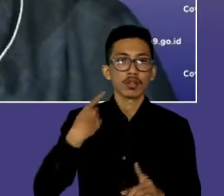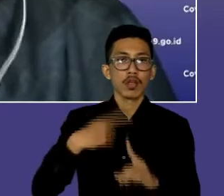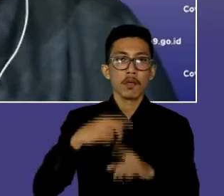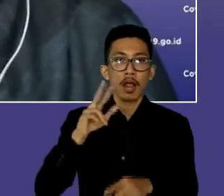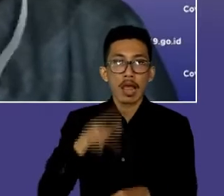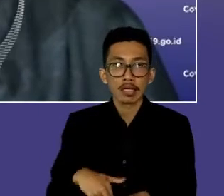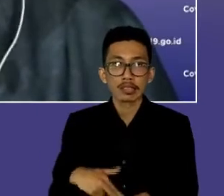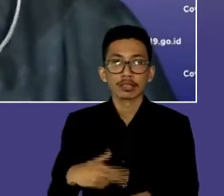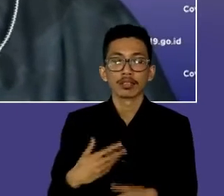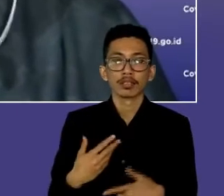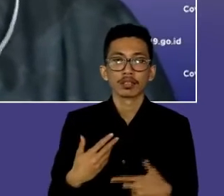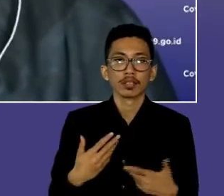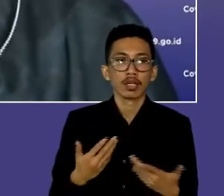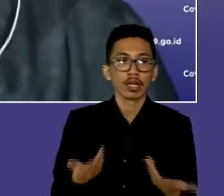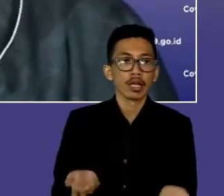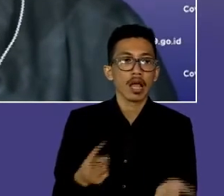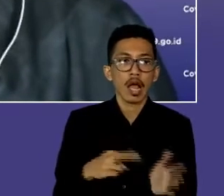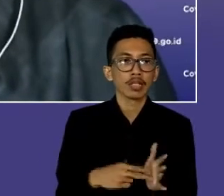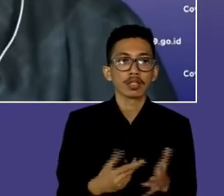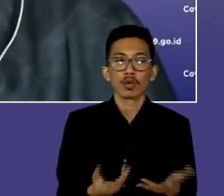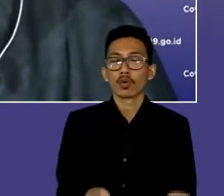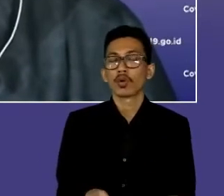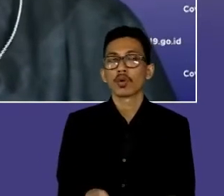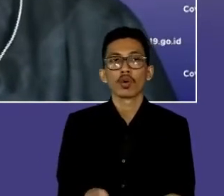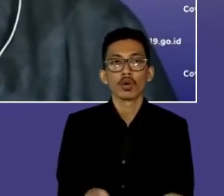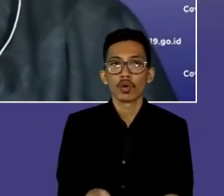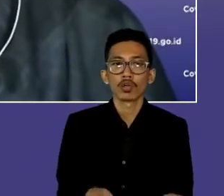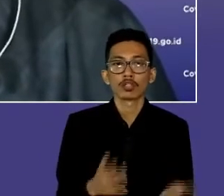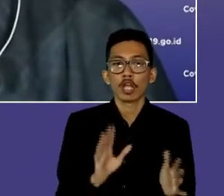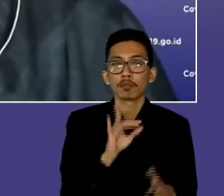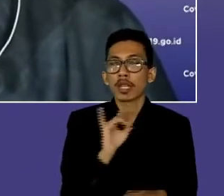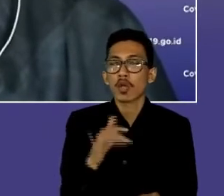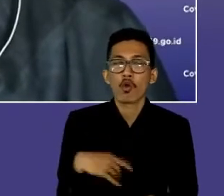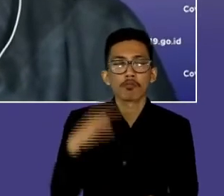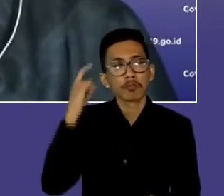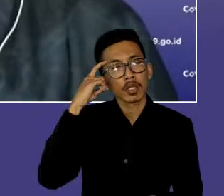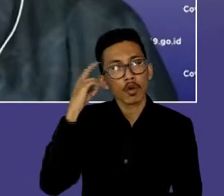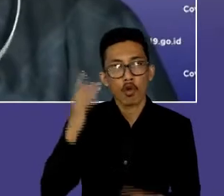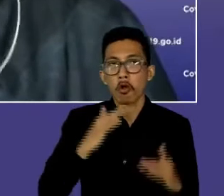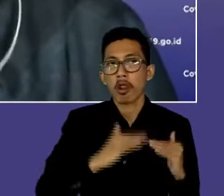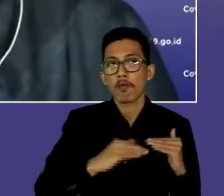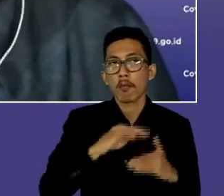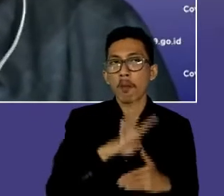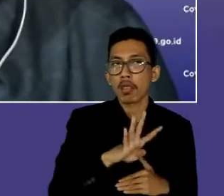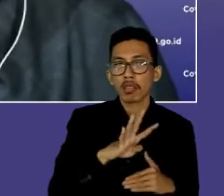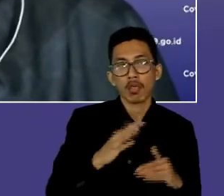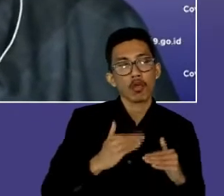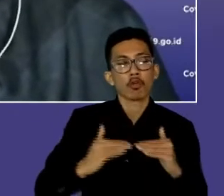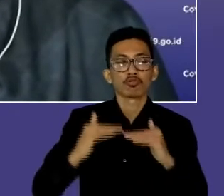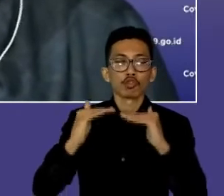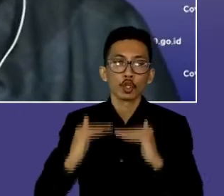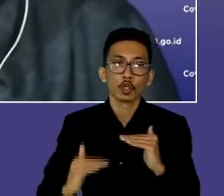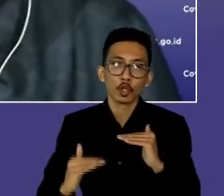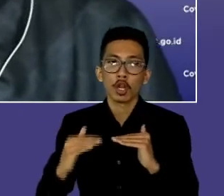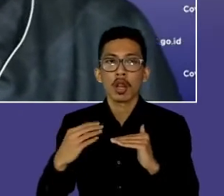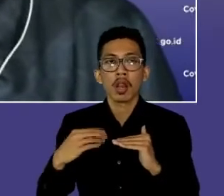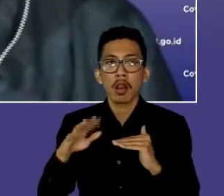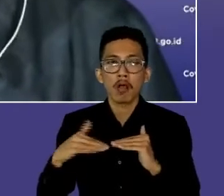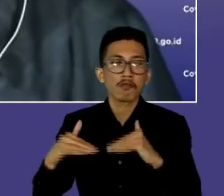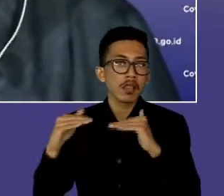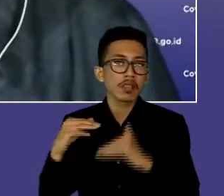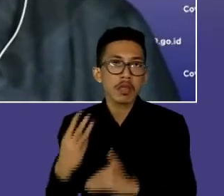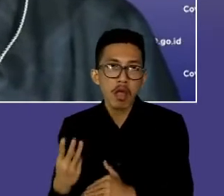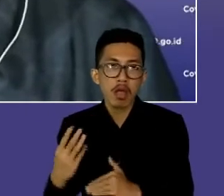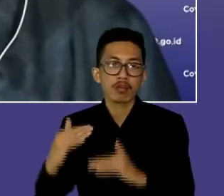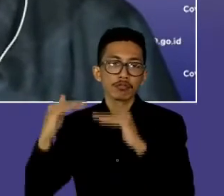ditarik lagi sebetulnya. Jangan pernah beranggapan bahwa cuma habis level 4 pasti ke level 3, terus ke level 2, terus ke level 1. Kita setiap minggu